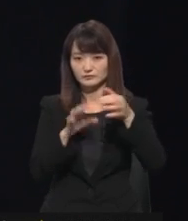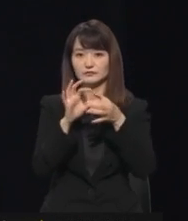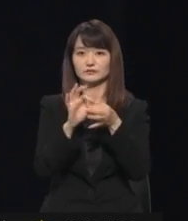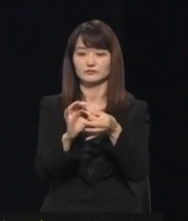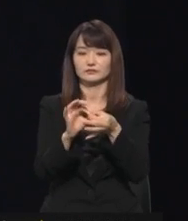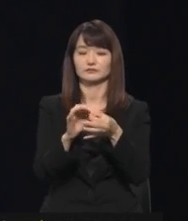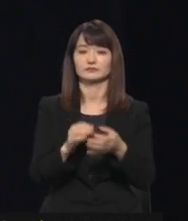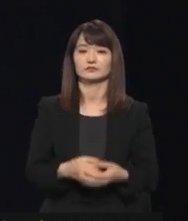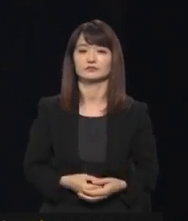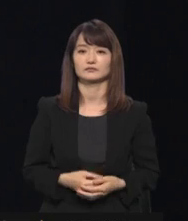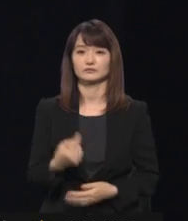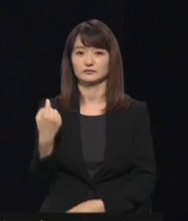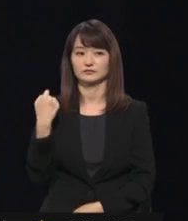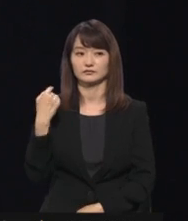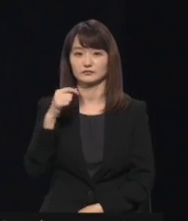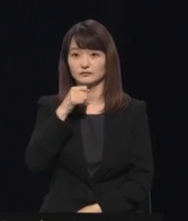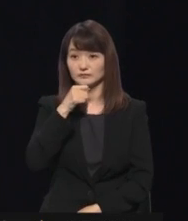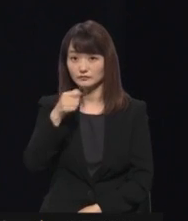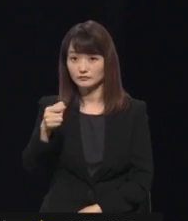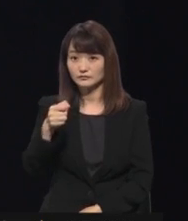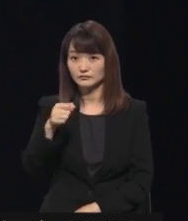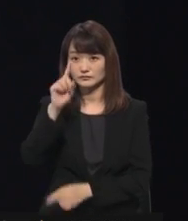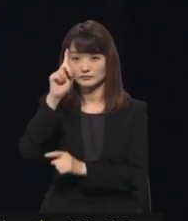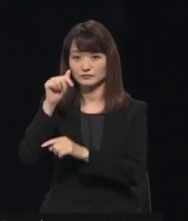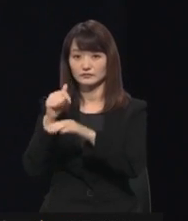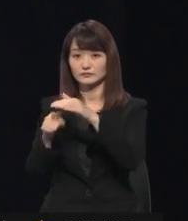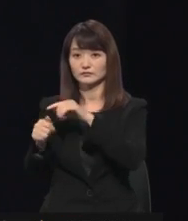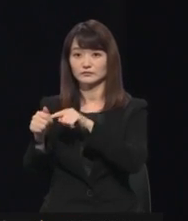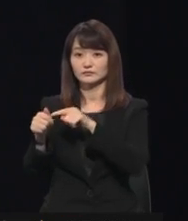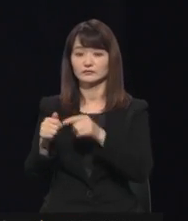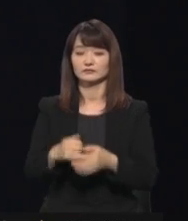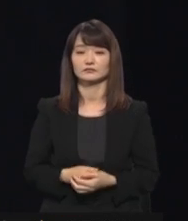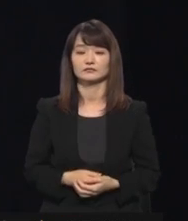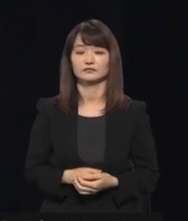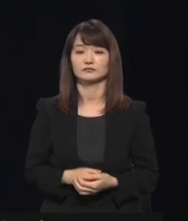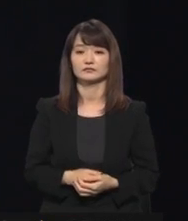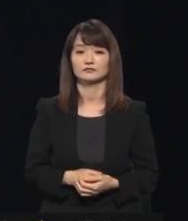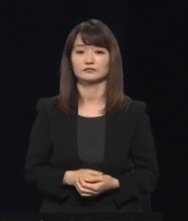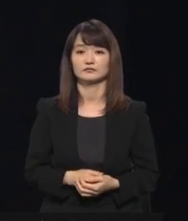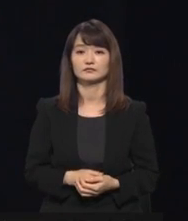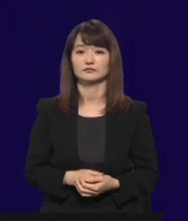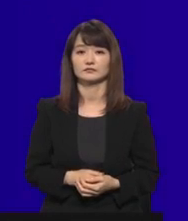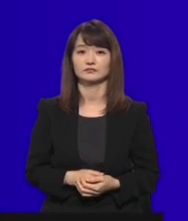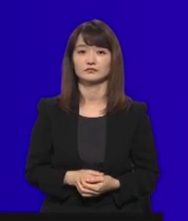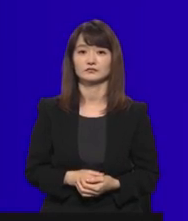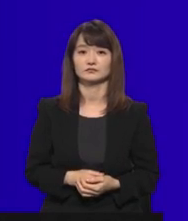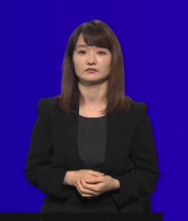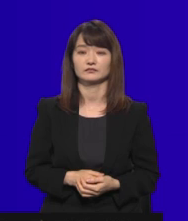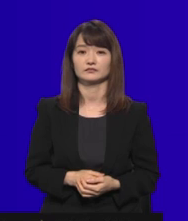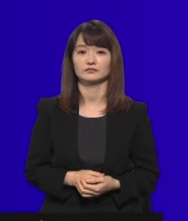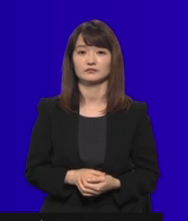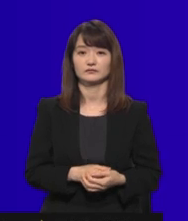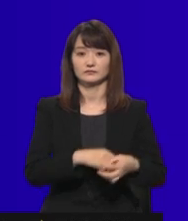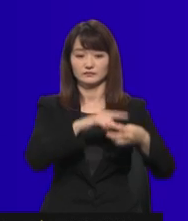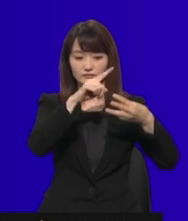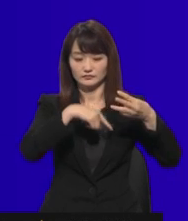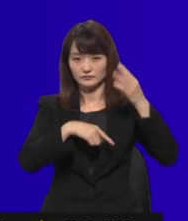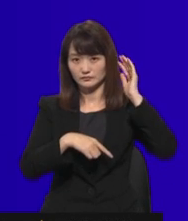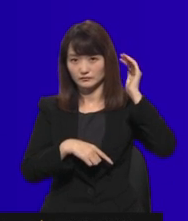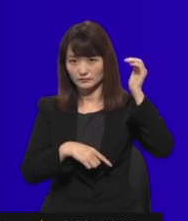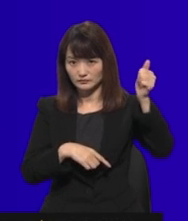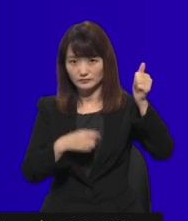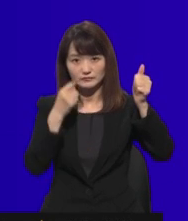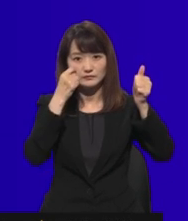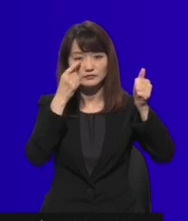보면 어제의 인터뷰에서 이주석 전 대표는 이렇게 얘기했습니다 어인 대통령이 한 달 동안 사건을